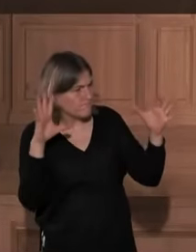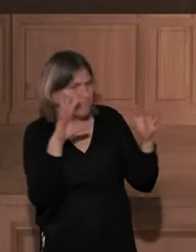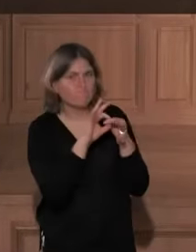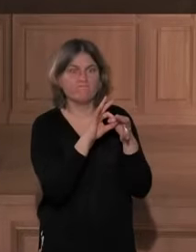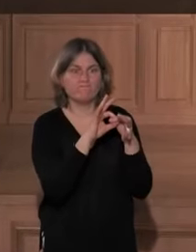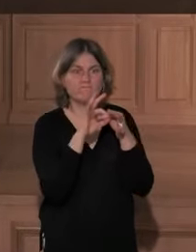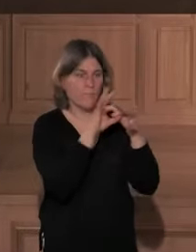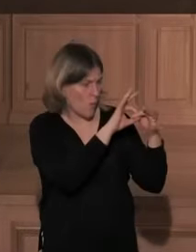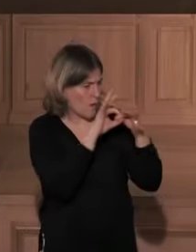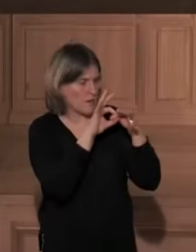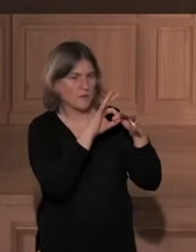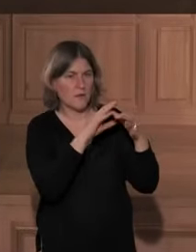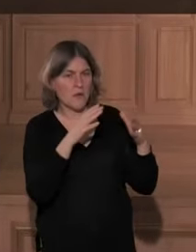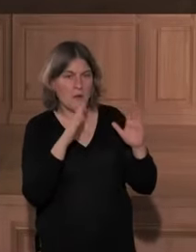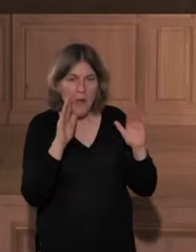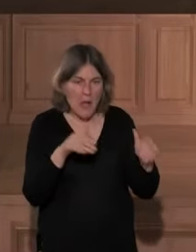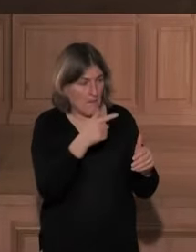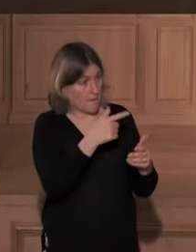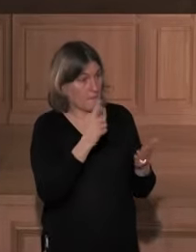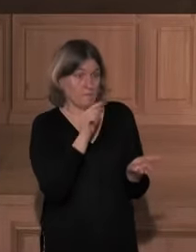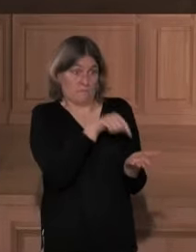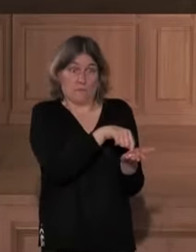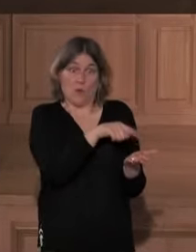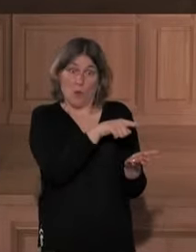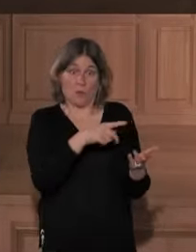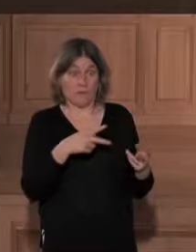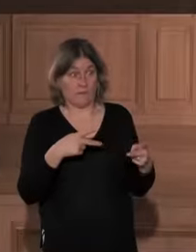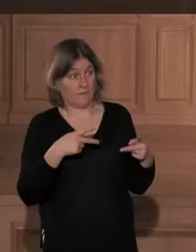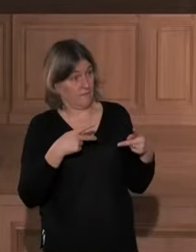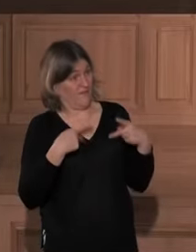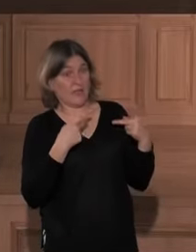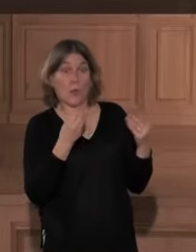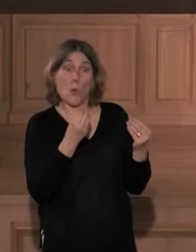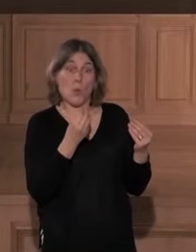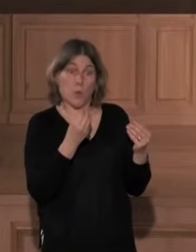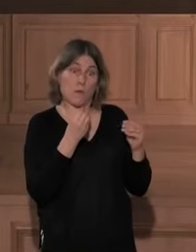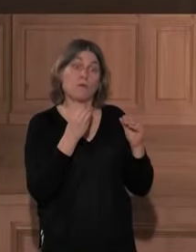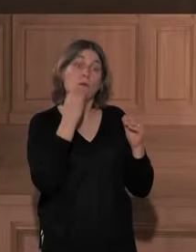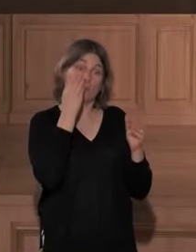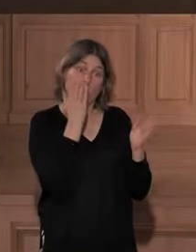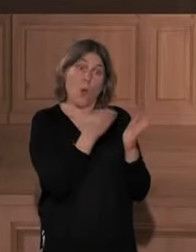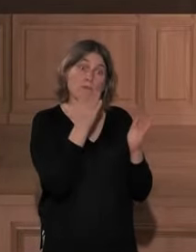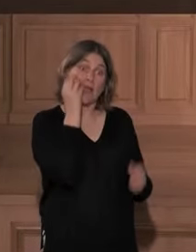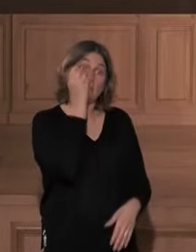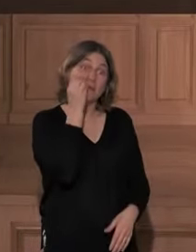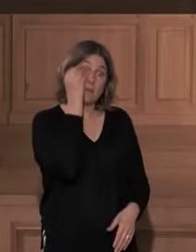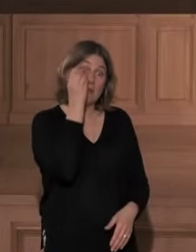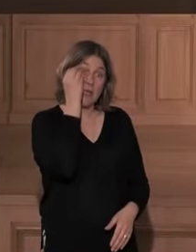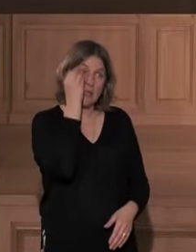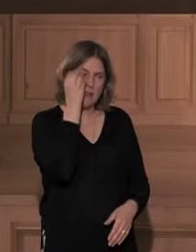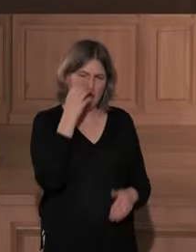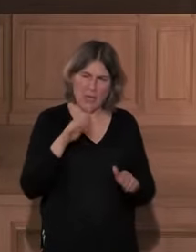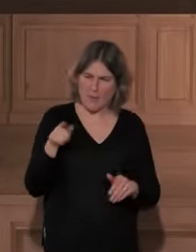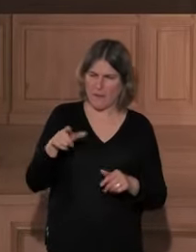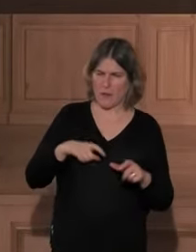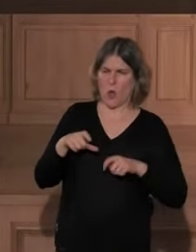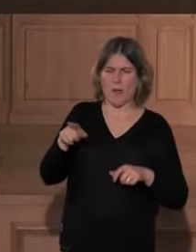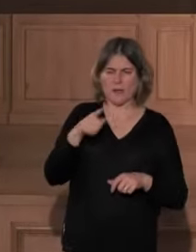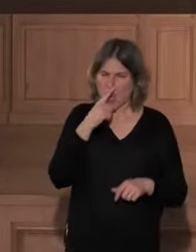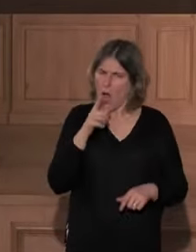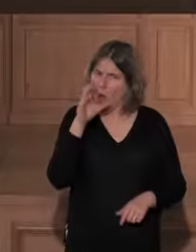aider en connaissant leur lieu de vie, qui était pour la plupart l'hôpital psychiatrique, faisait qu'ils venaient de manière très régulière, et puis après ils se